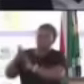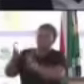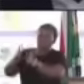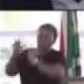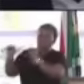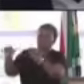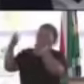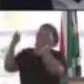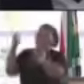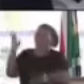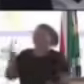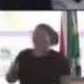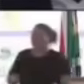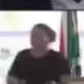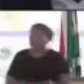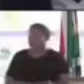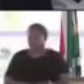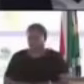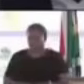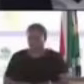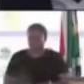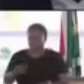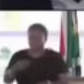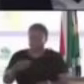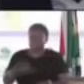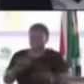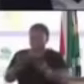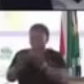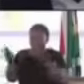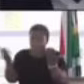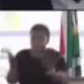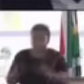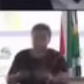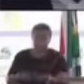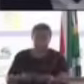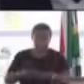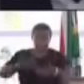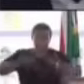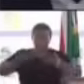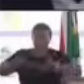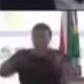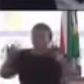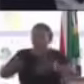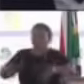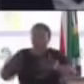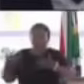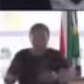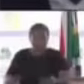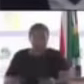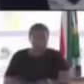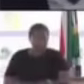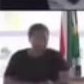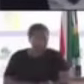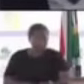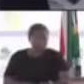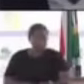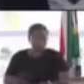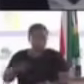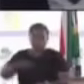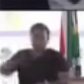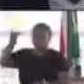manje. Ngalokhu nina besilo ngithokoza kakhulu. Ngiyazi